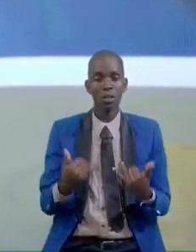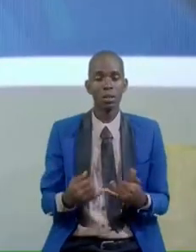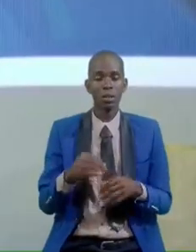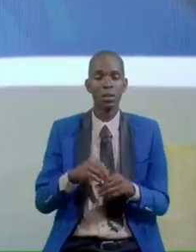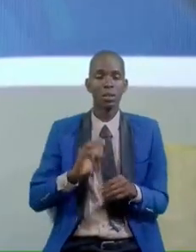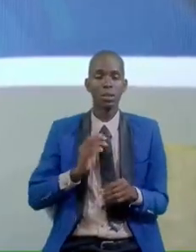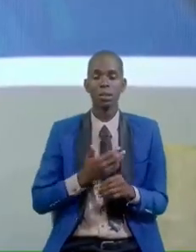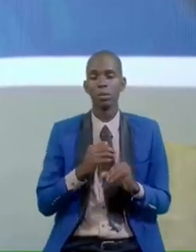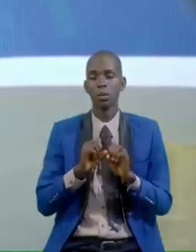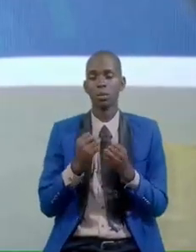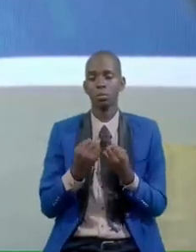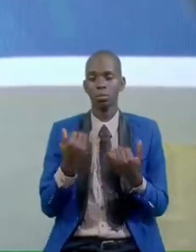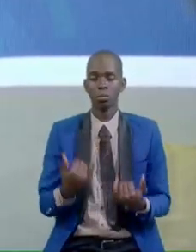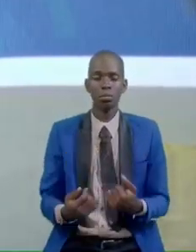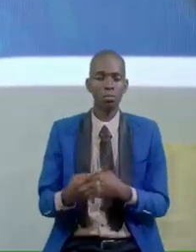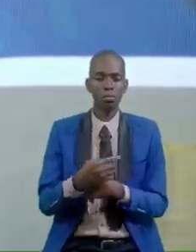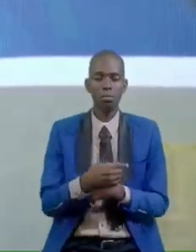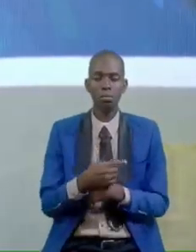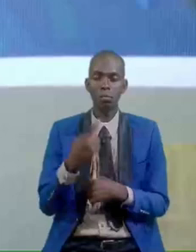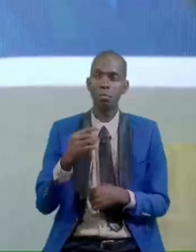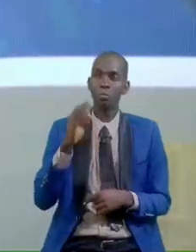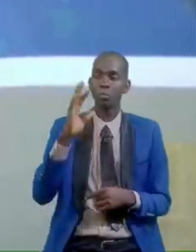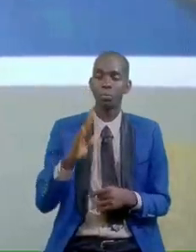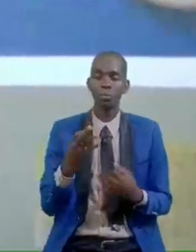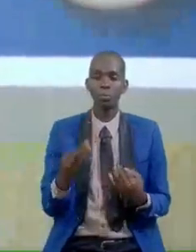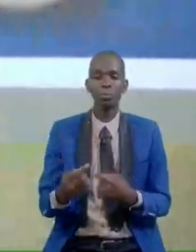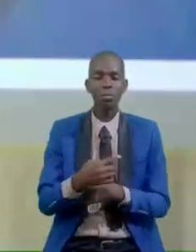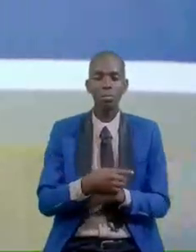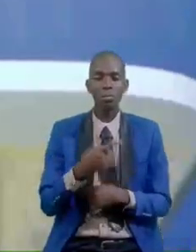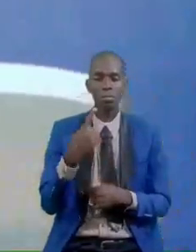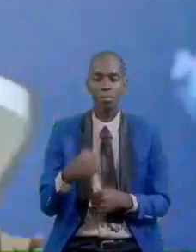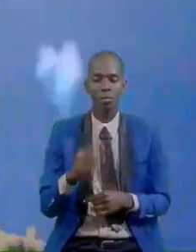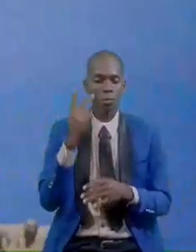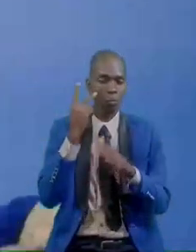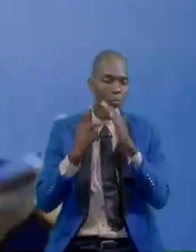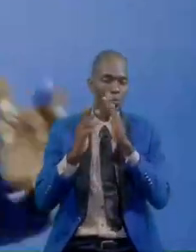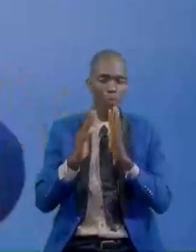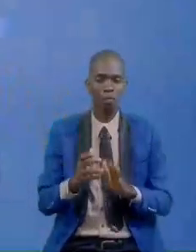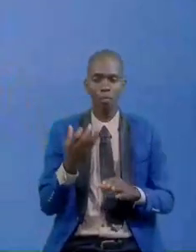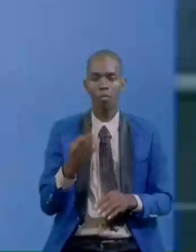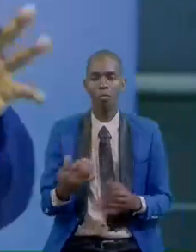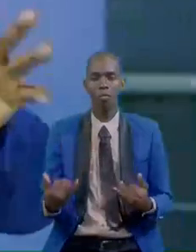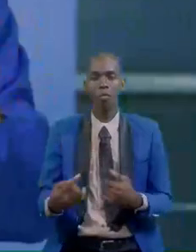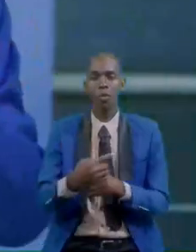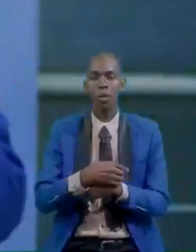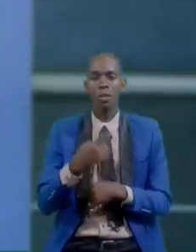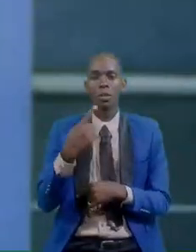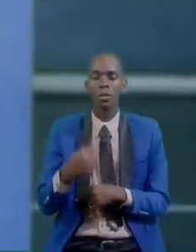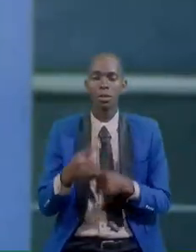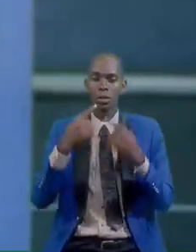aujourd'hui, les prédicateurs de nos jours, les prophètes de nos jours, les ministres de nos jours,